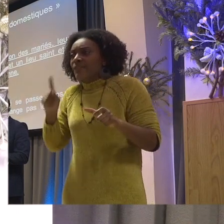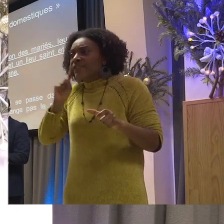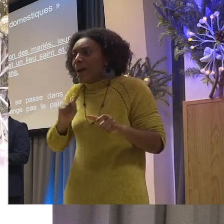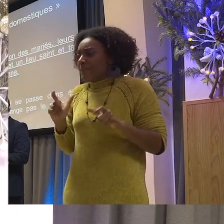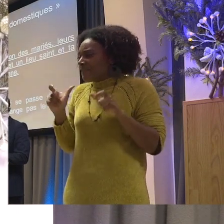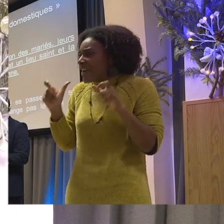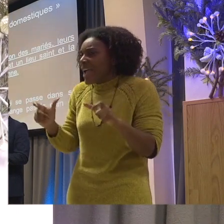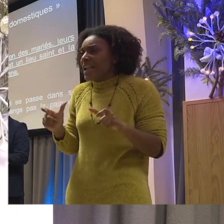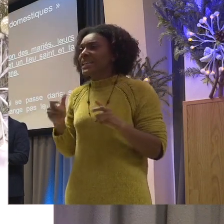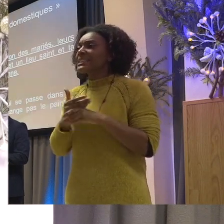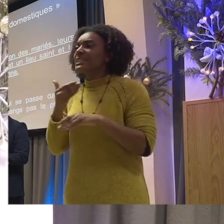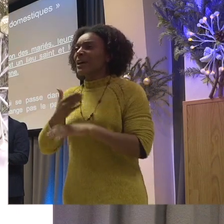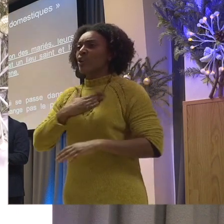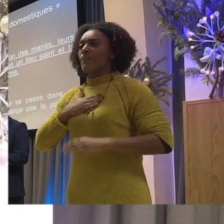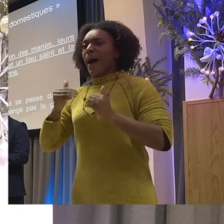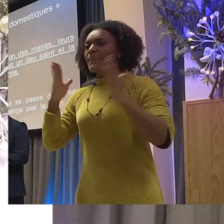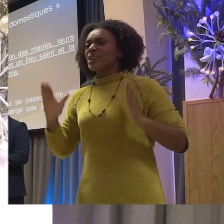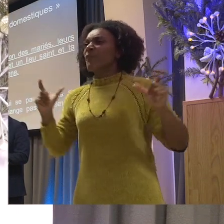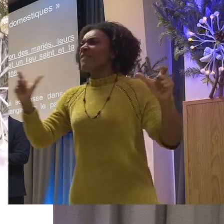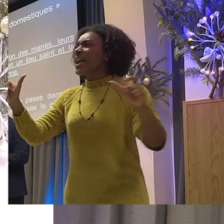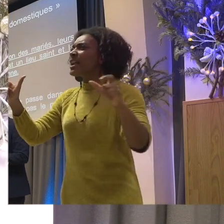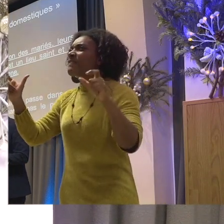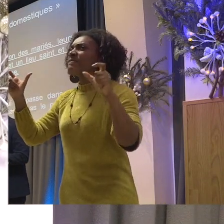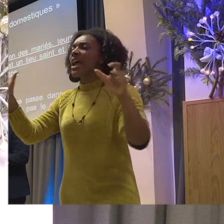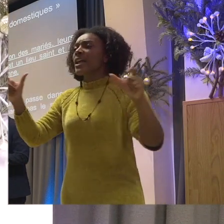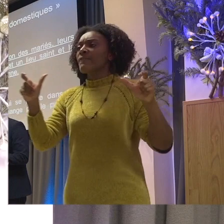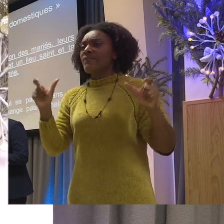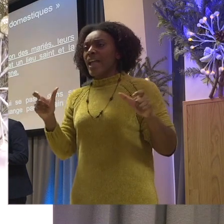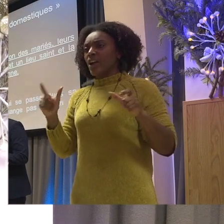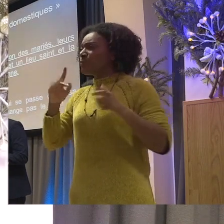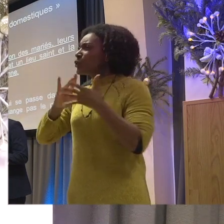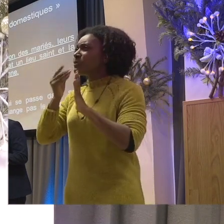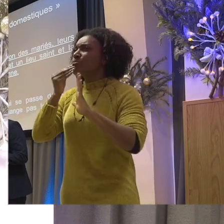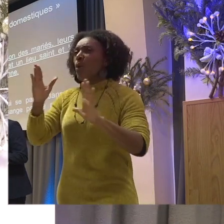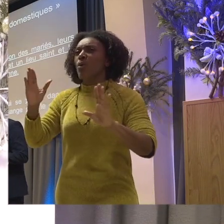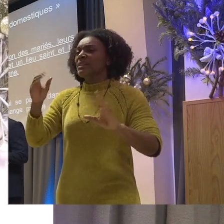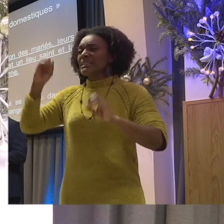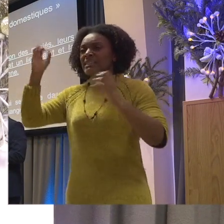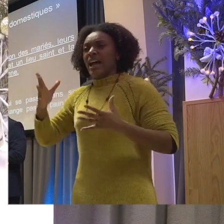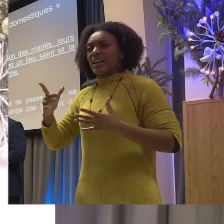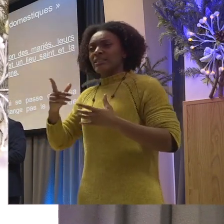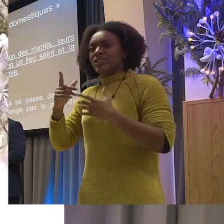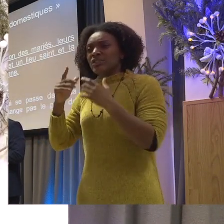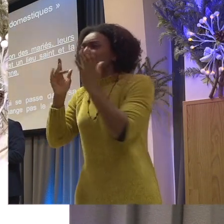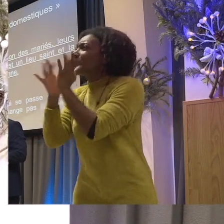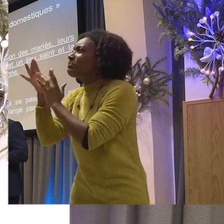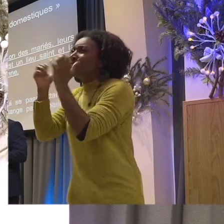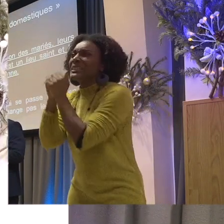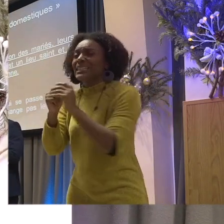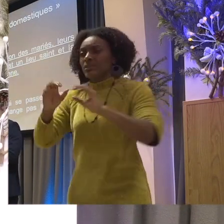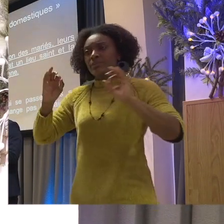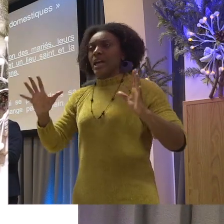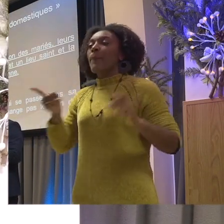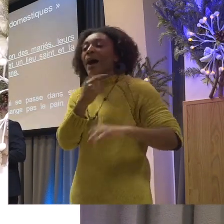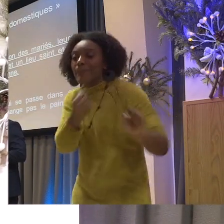sur ce qui se passe dans sa maison et elle ne mange pas le pain de paresse. Alléluia! Je trouve que c'est un peu plus glorieux